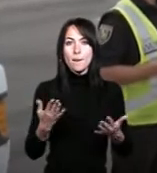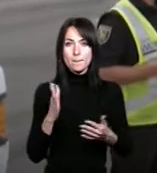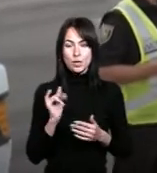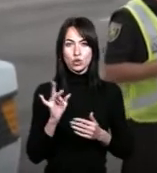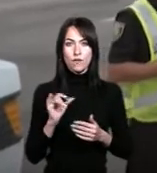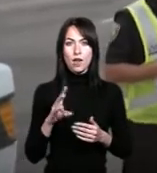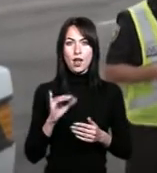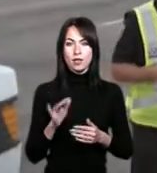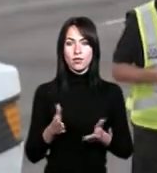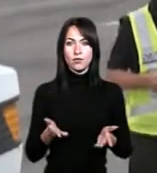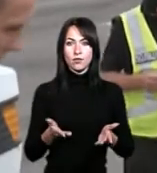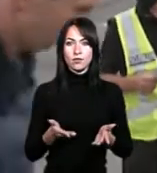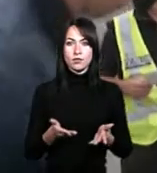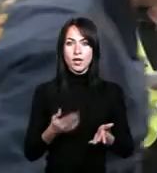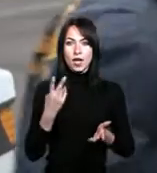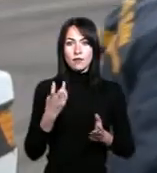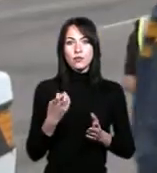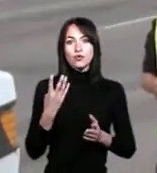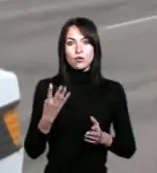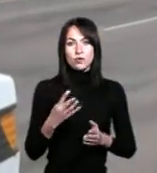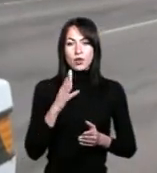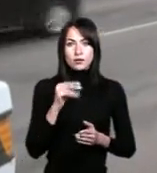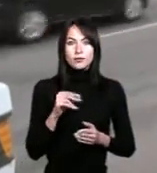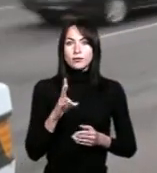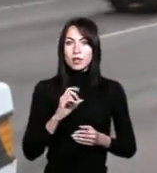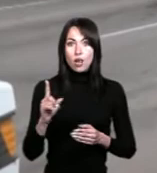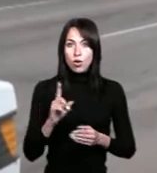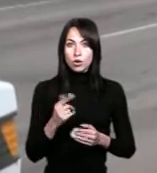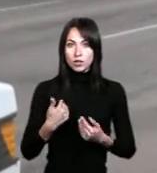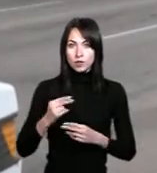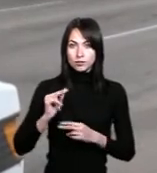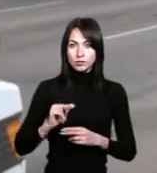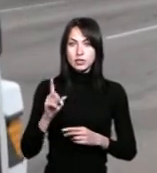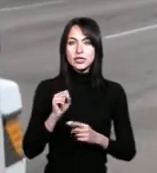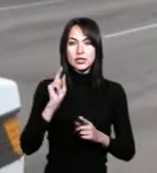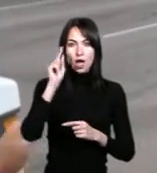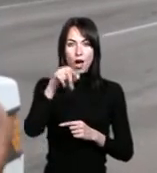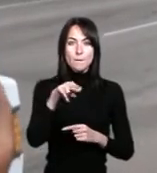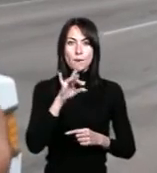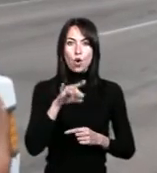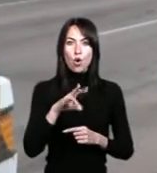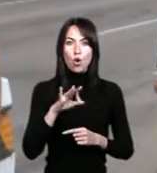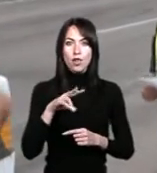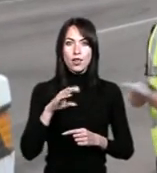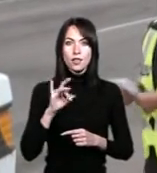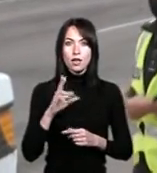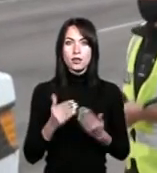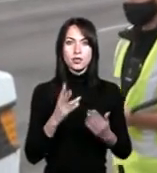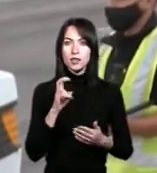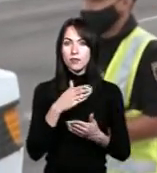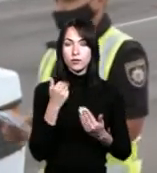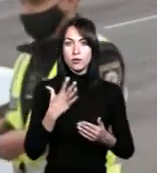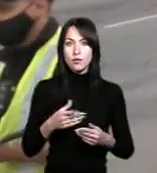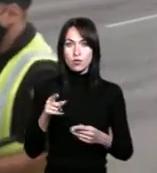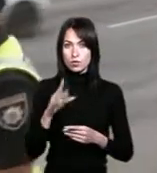салтівки, то більше варіантів немає. 204-й, він же не ходить. Я працюю за Пролетарською. Тому якщо трамвай не ходить, тільки ця